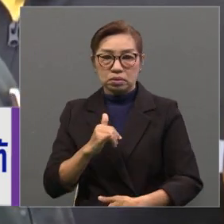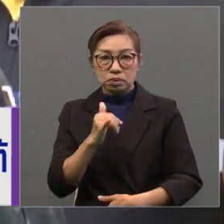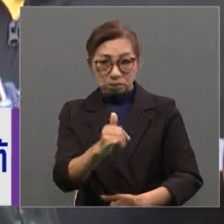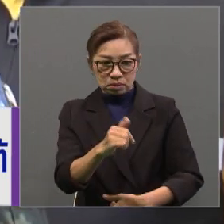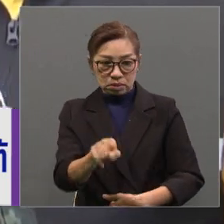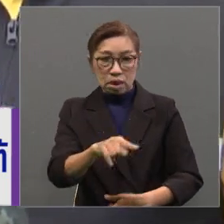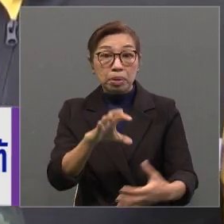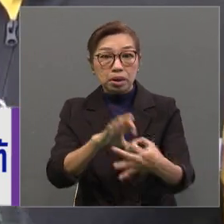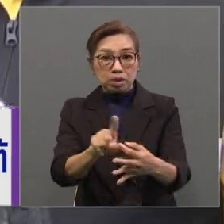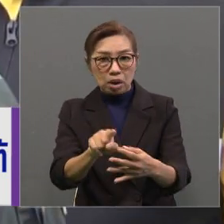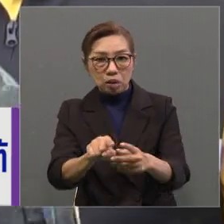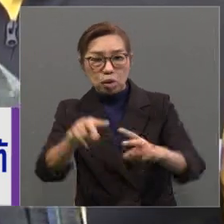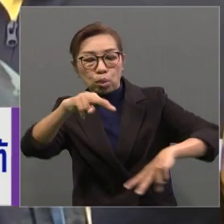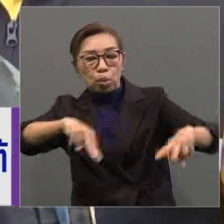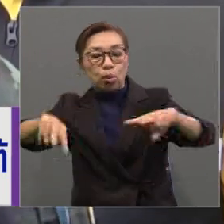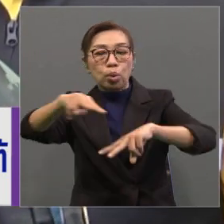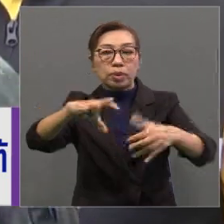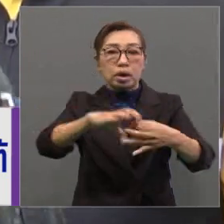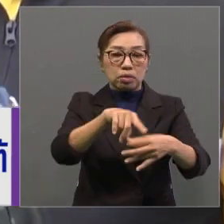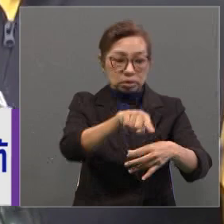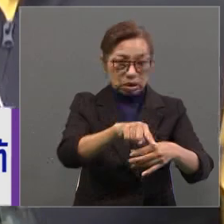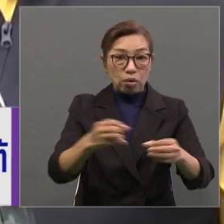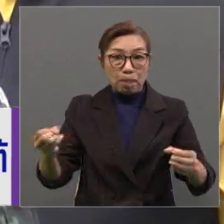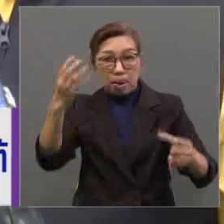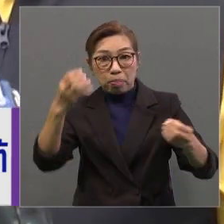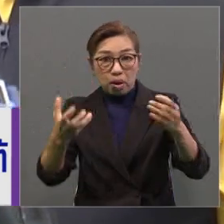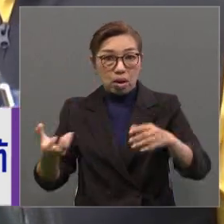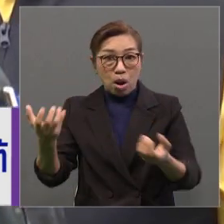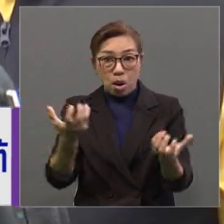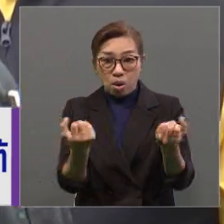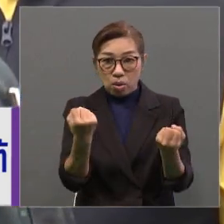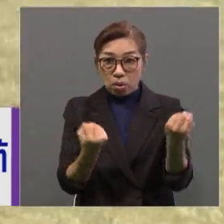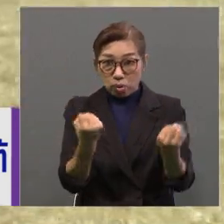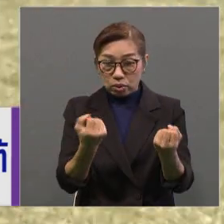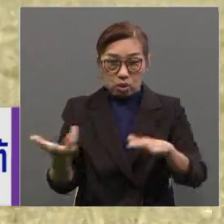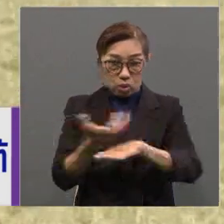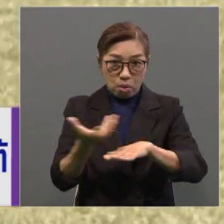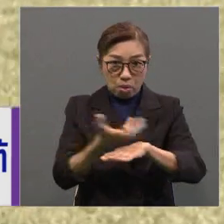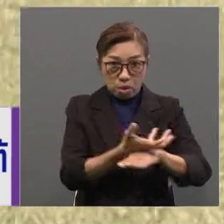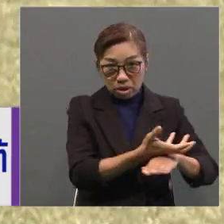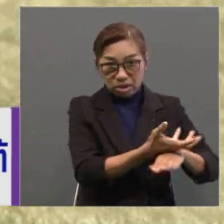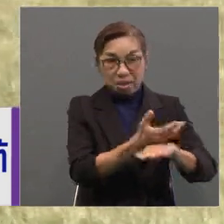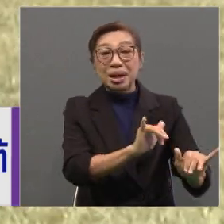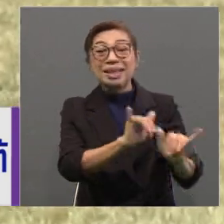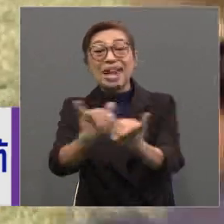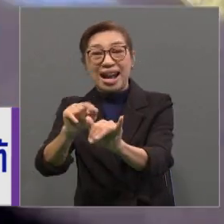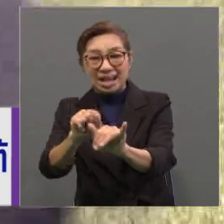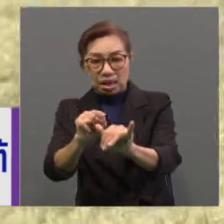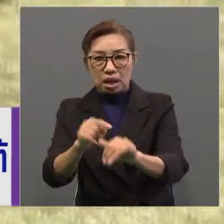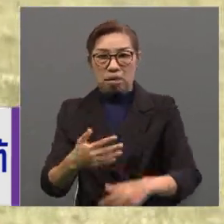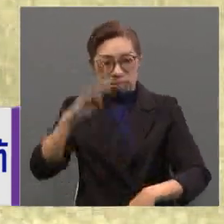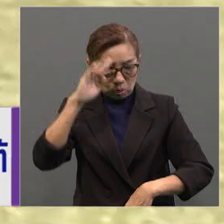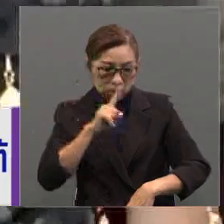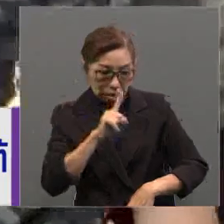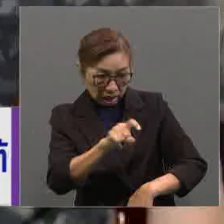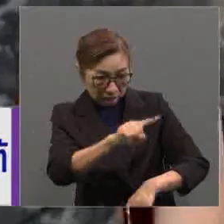องเฉพาะมาตรการควบคุมเรื่องการขนย้ายเท่านั้นโดยจะตรวจสอบว่ามีการขออนุญาตอย่างถูกต้องหรือไม่รวมทั้งตรวจ